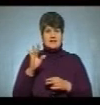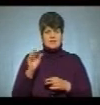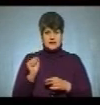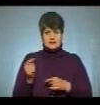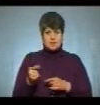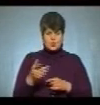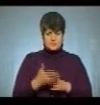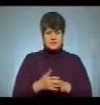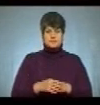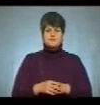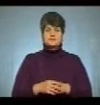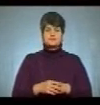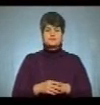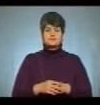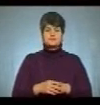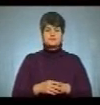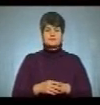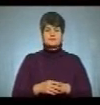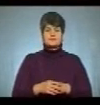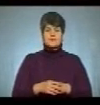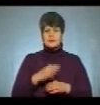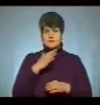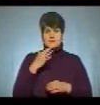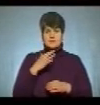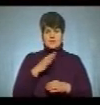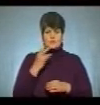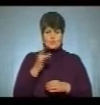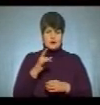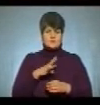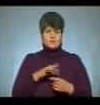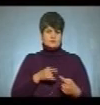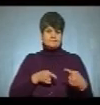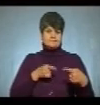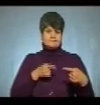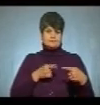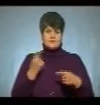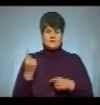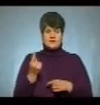Тернопільську. Так, і не раз ми один проти одного нам доводилось грати.